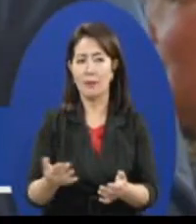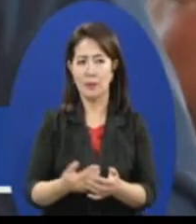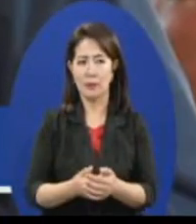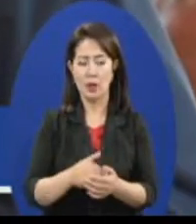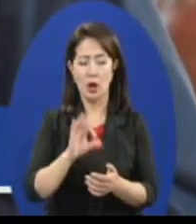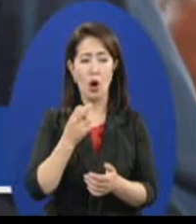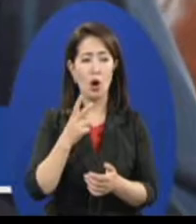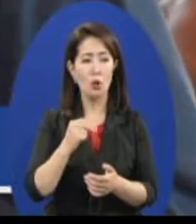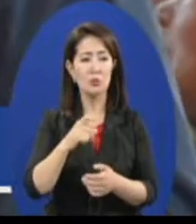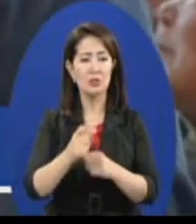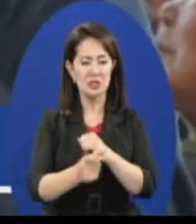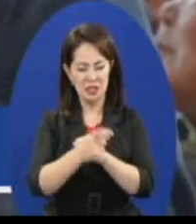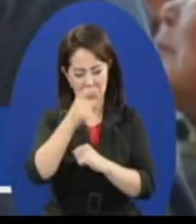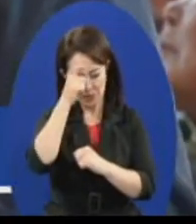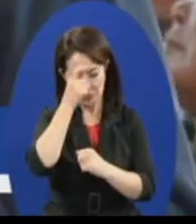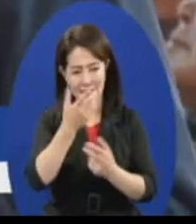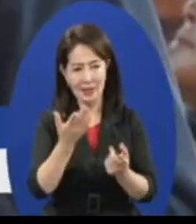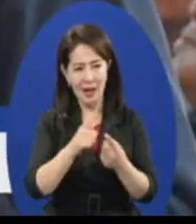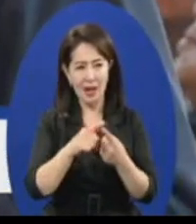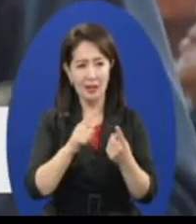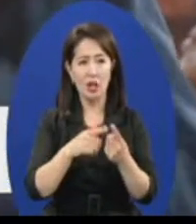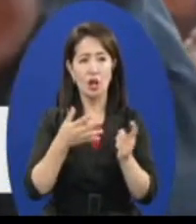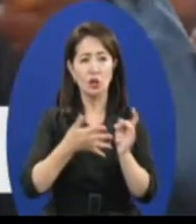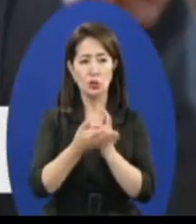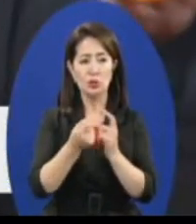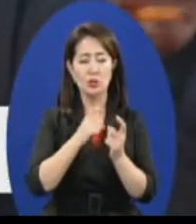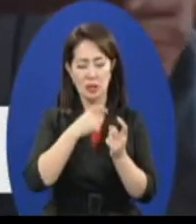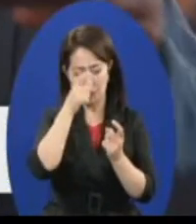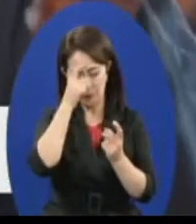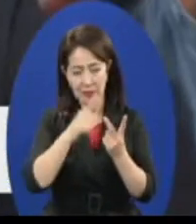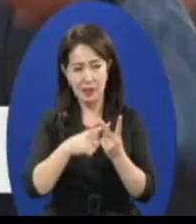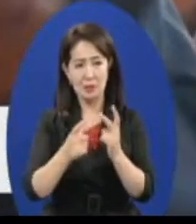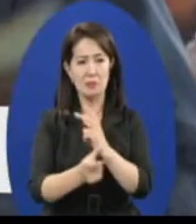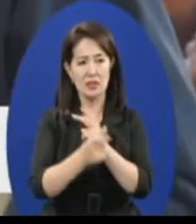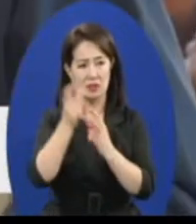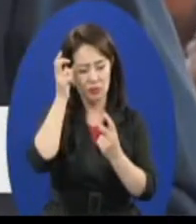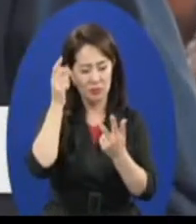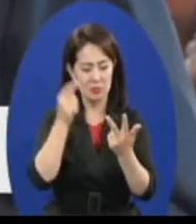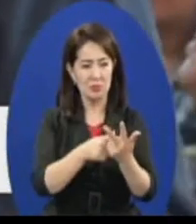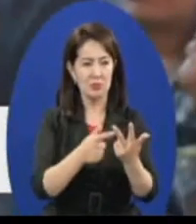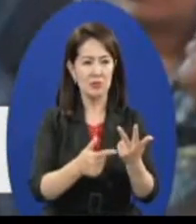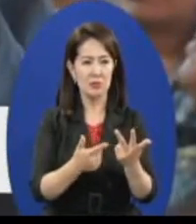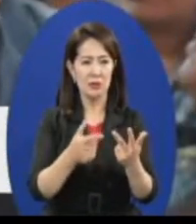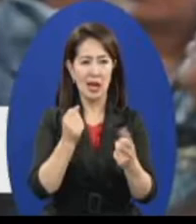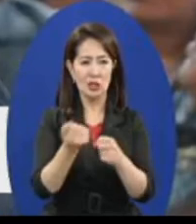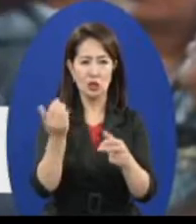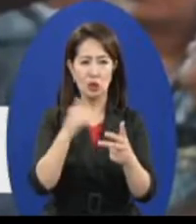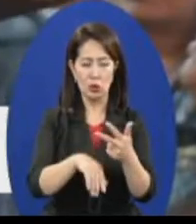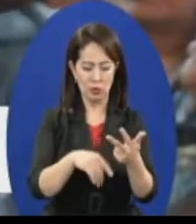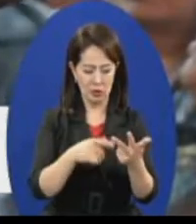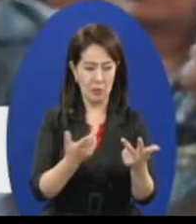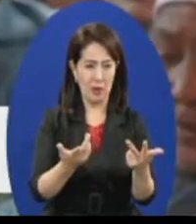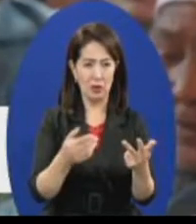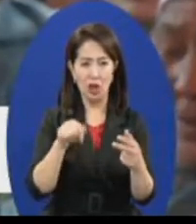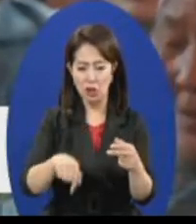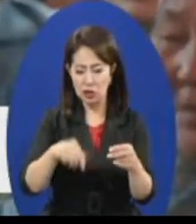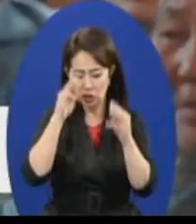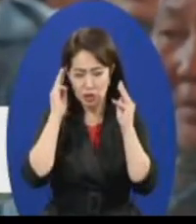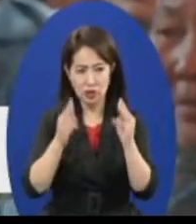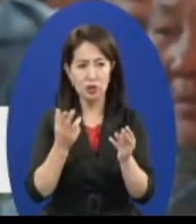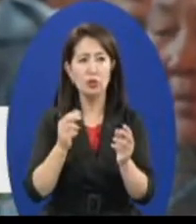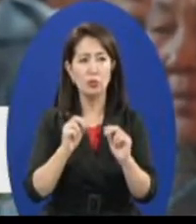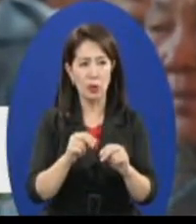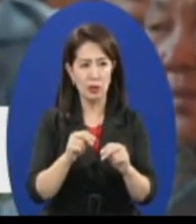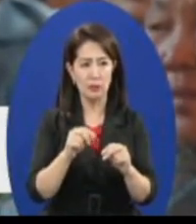Тэр өмчийн эрх мэдэл, төсвийн эрх мэдэл, боловсрол өсвийн эрх мэдэл бүгд томилж байна. Энэ нэг эндээ шийддэг болно.